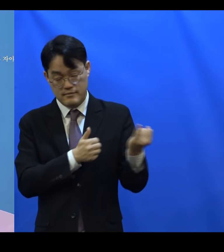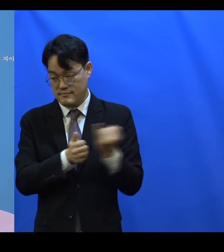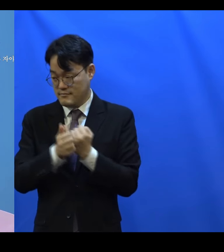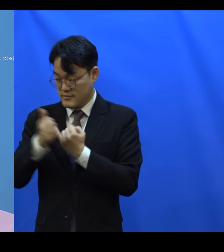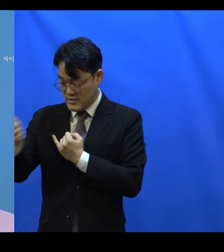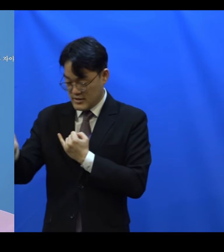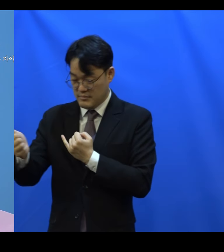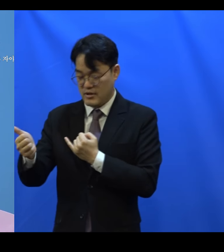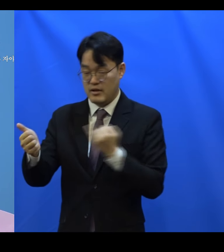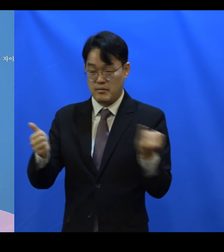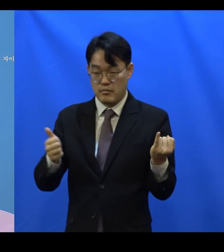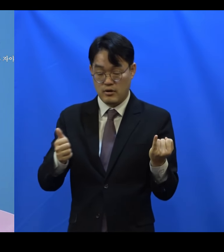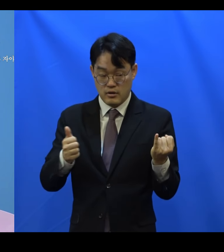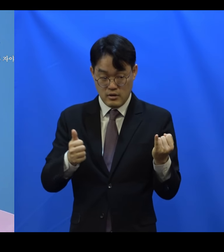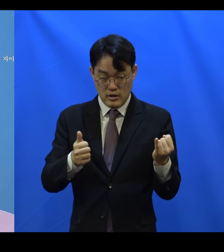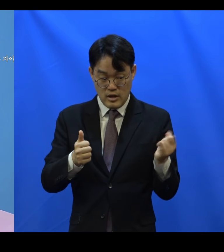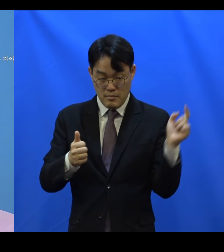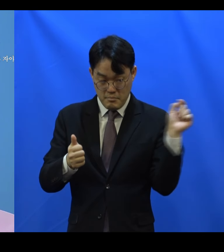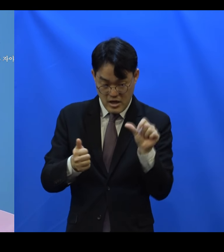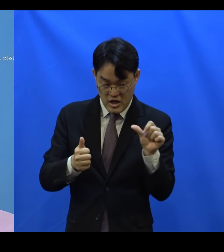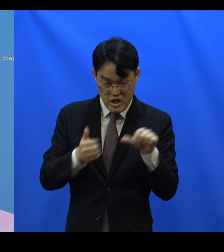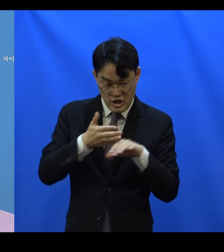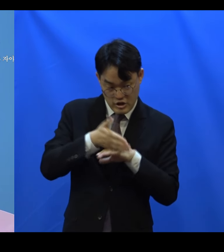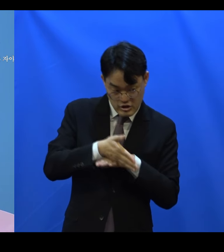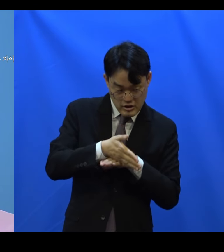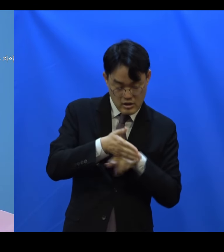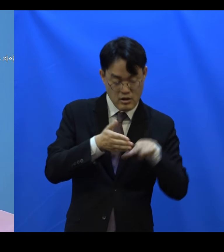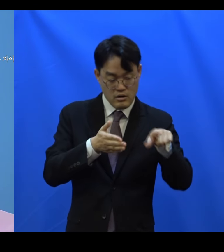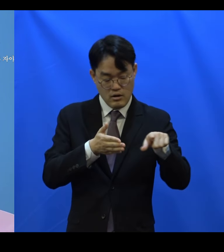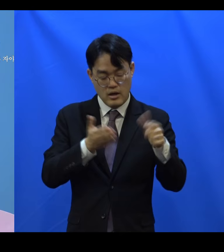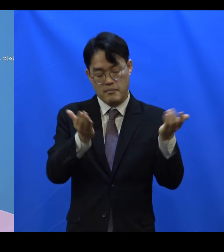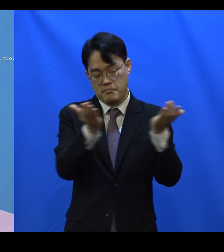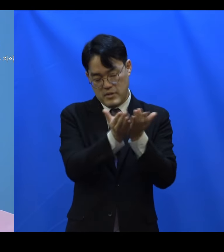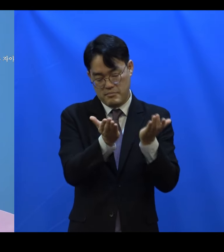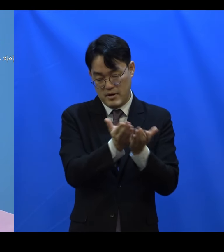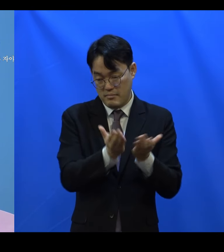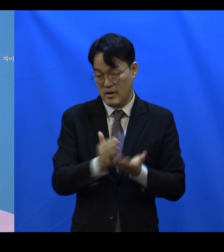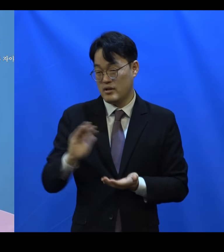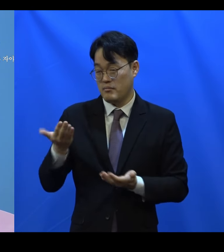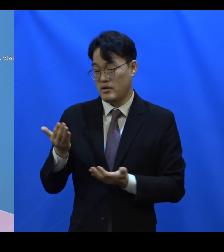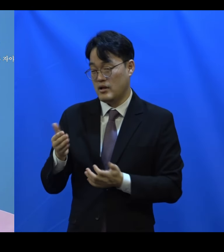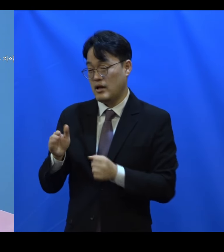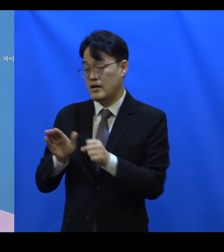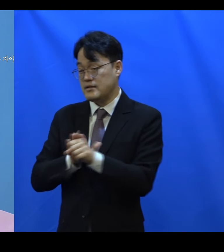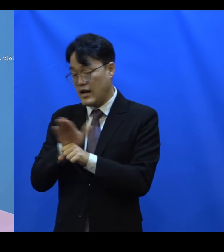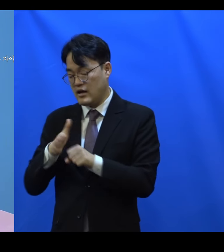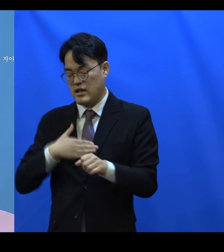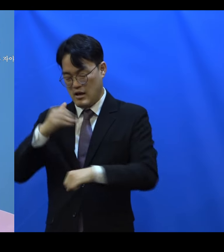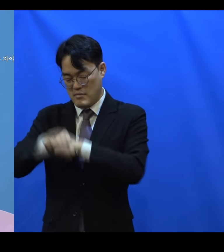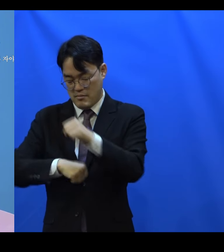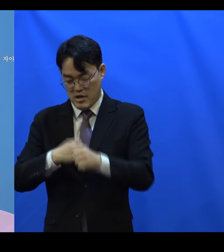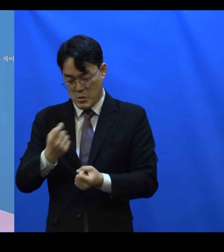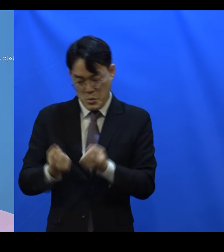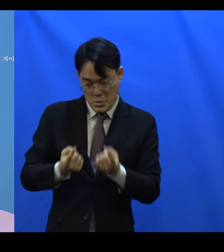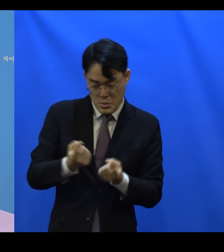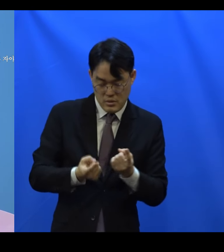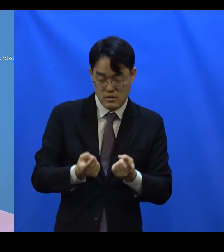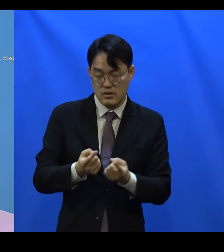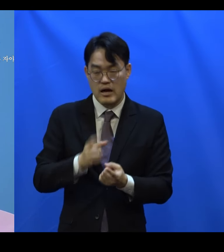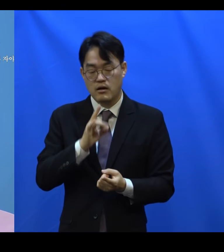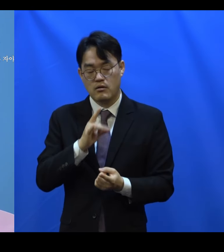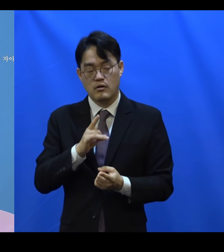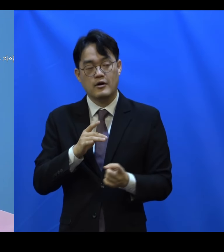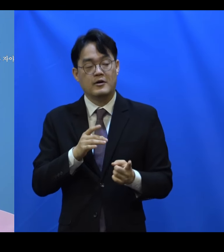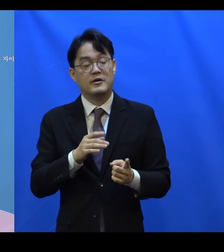합니다. 사랑은 무례히 행치 아니합니다. 사랑은 조작할 수 있는 게 아닙니다. 기다려 줄 수 있어야